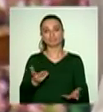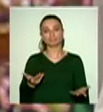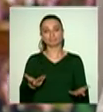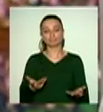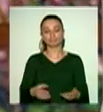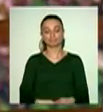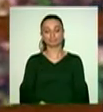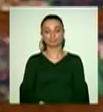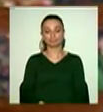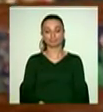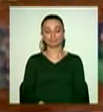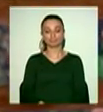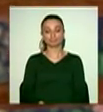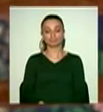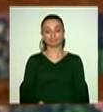იმიტომ რომ,